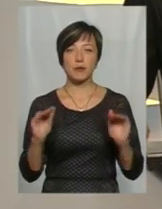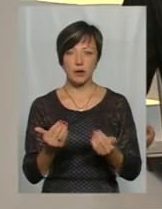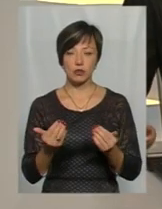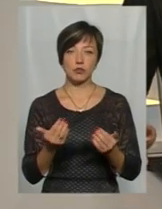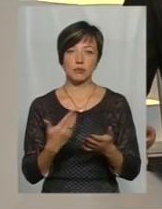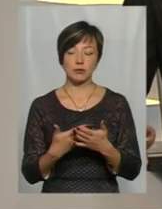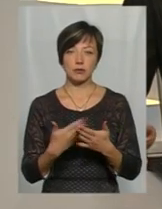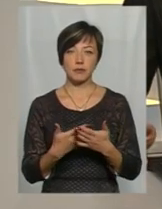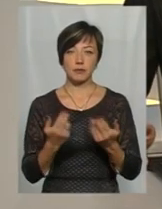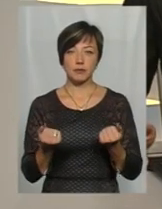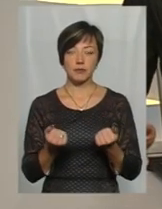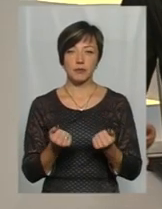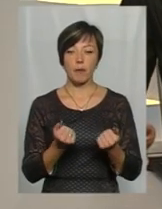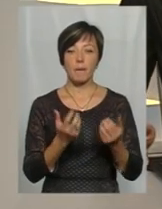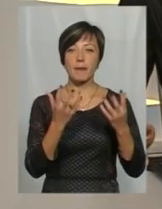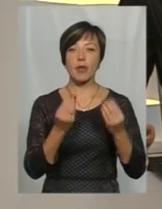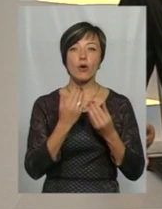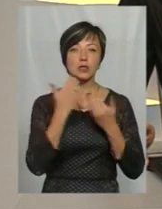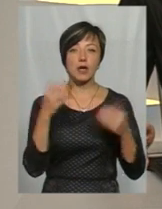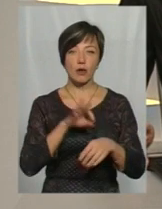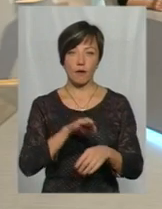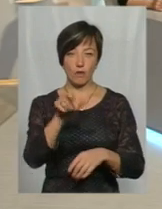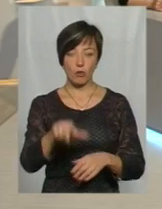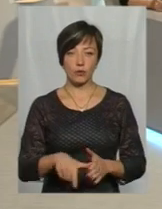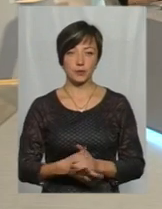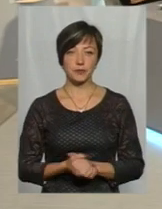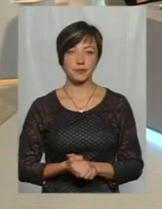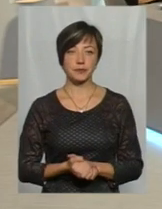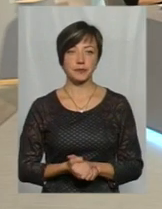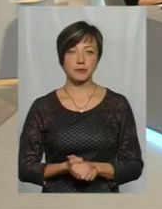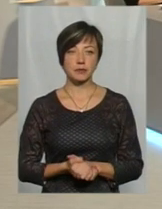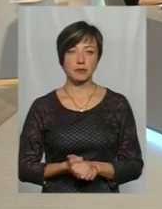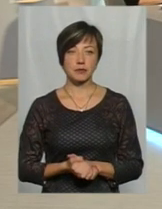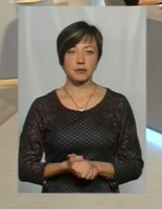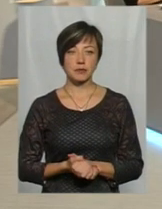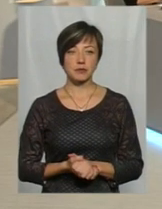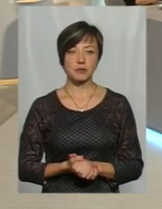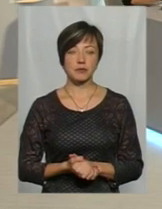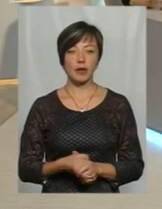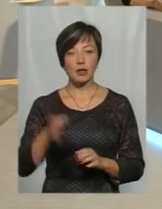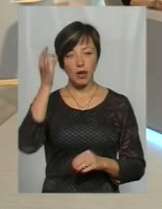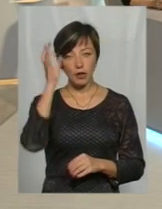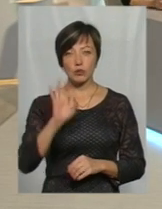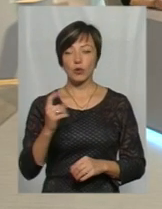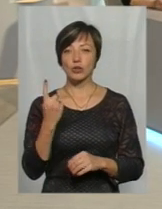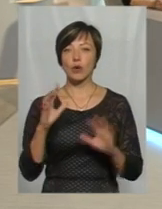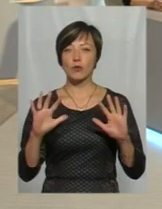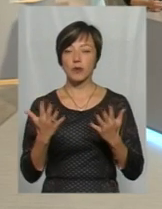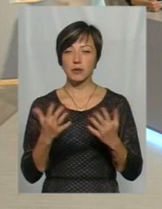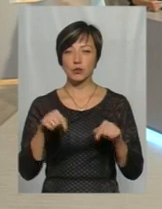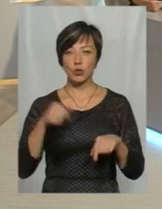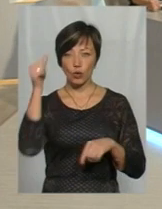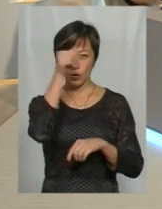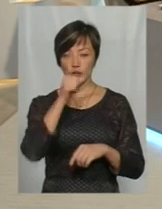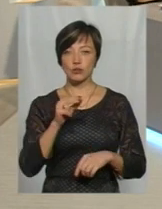Ну, десь, да, від моменту останнього хворого виявлення. І нагадаю про ще один цьогорічний